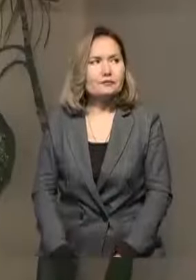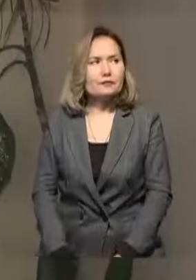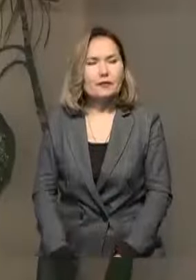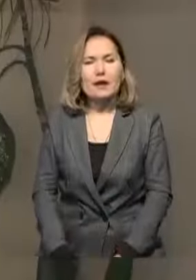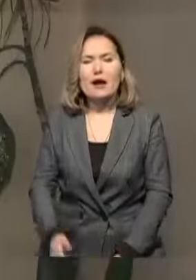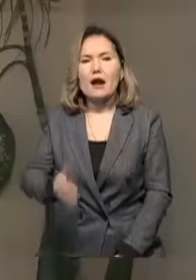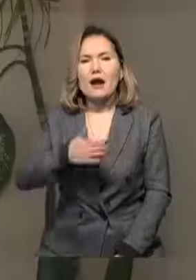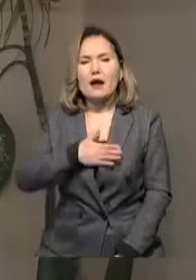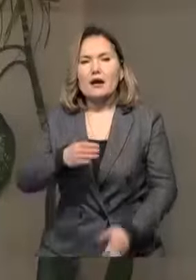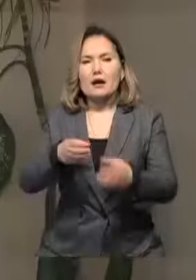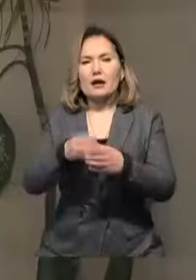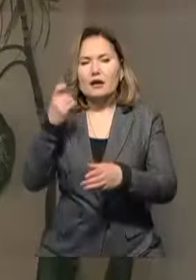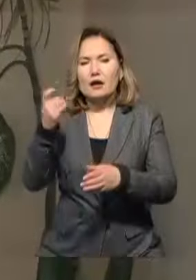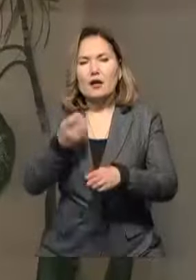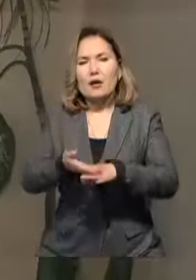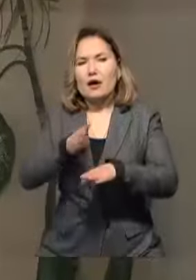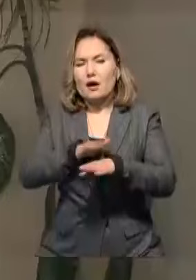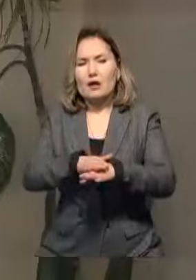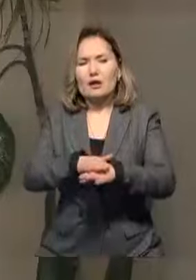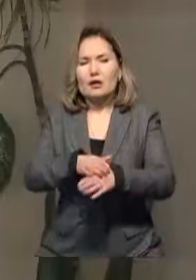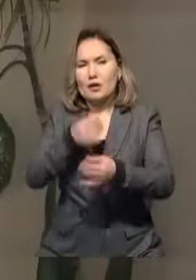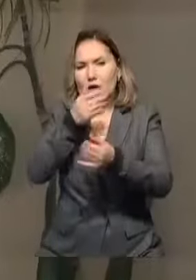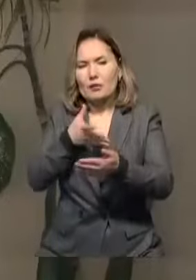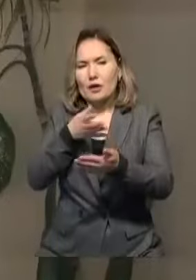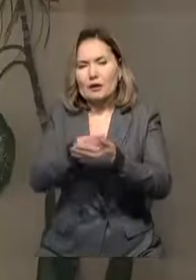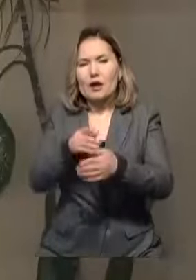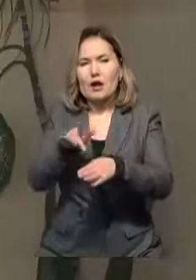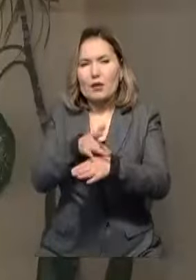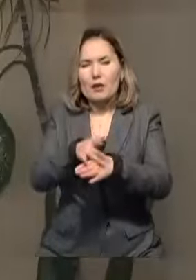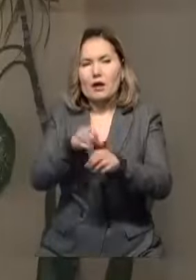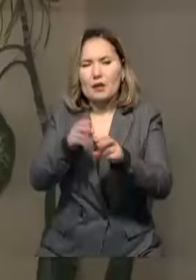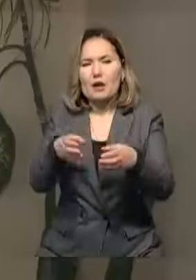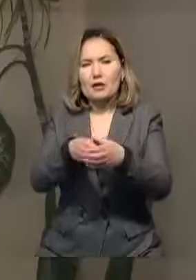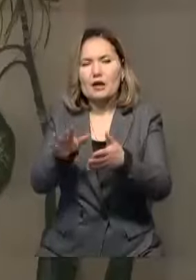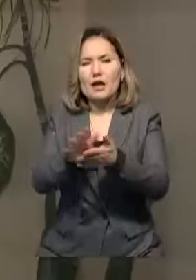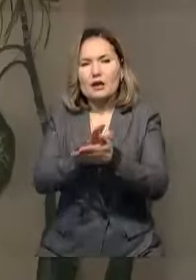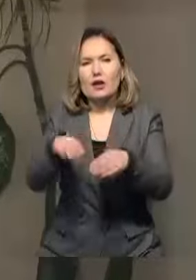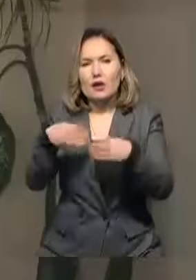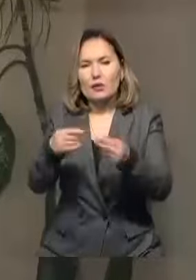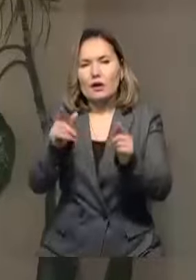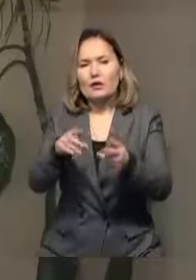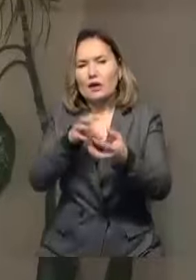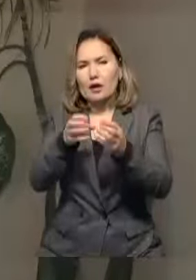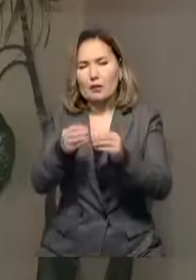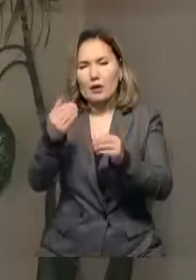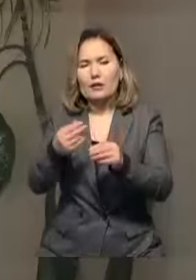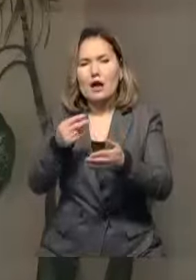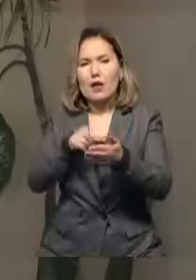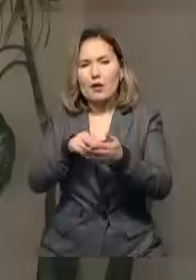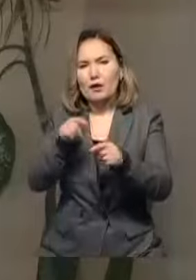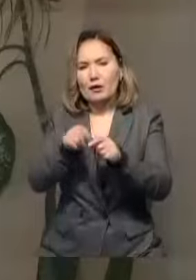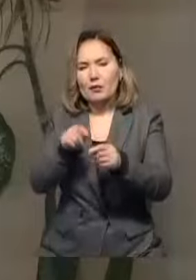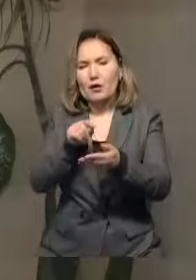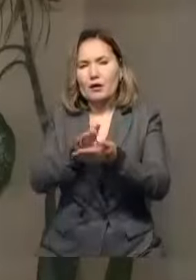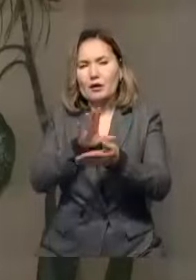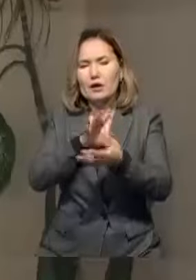Біз шаруа қожалығы ретінде мұндай ауыртпалықты көтере алмағасын тұрғын үй коммуналдық шаруашылық бөліміне тегін беруге дайын болдық. Ал ол үшін бағалау қажет екені